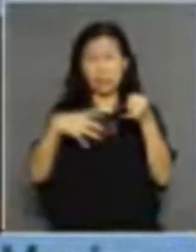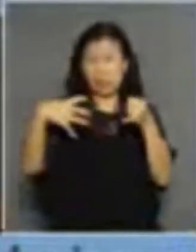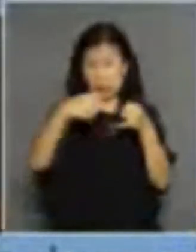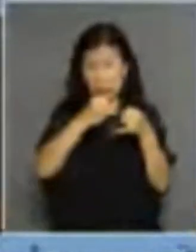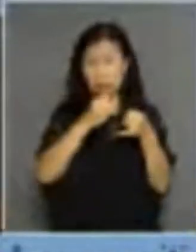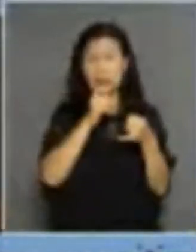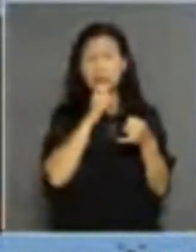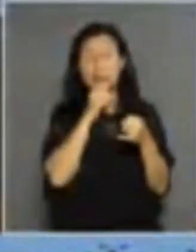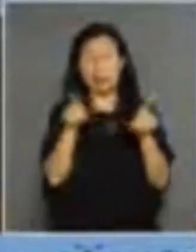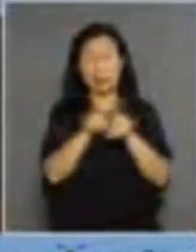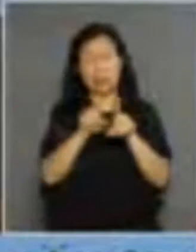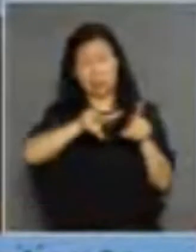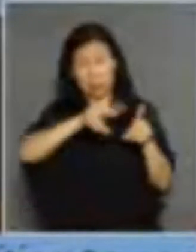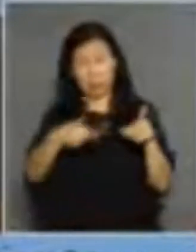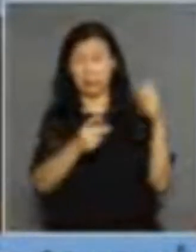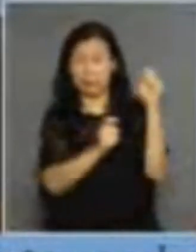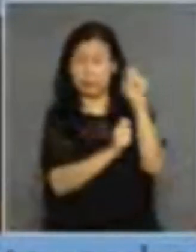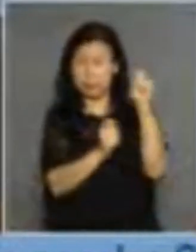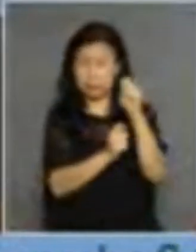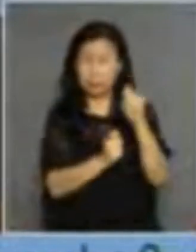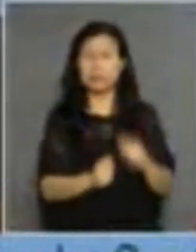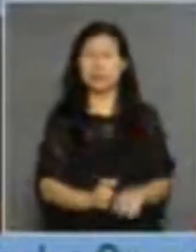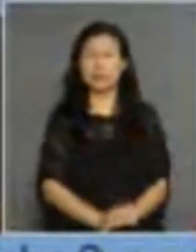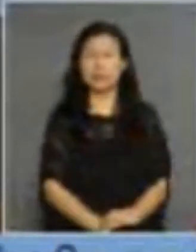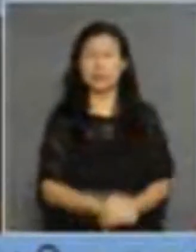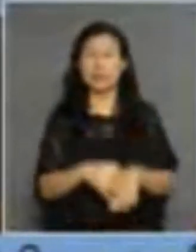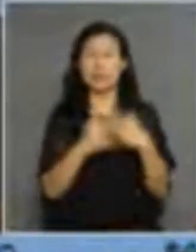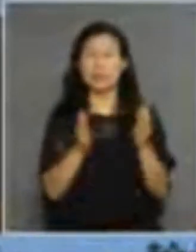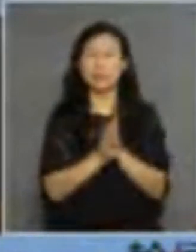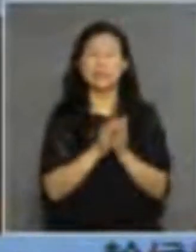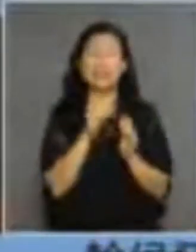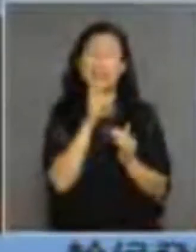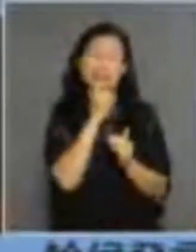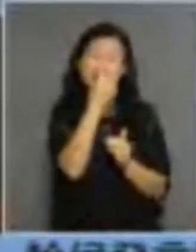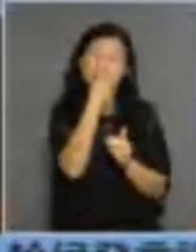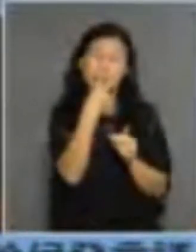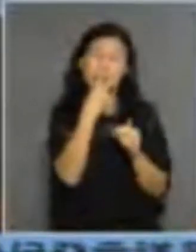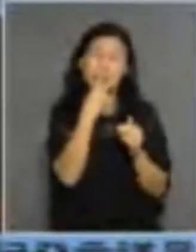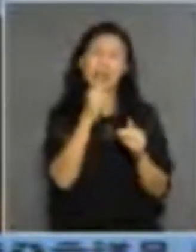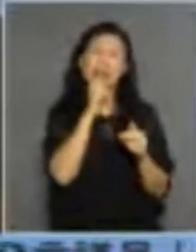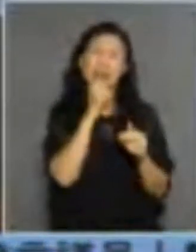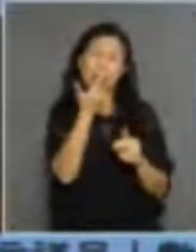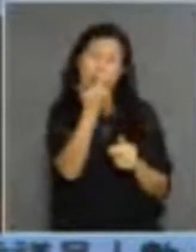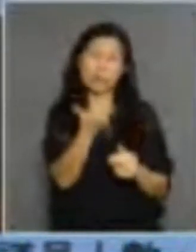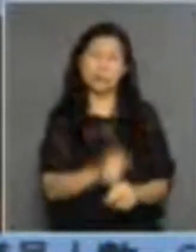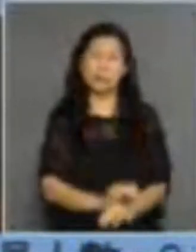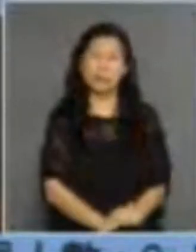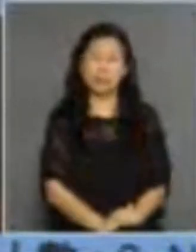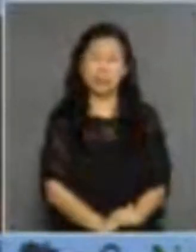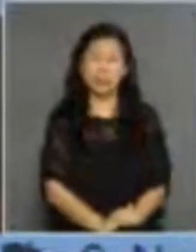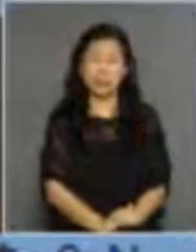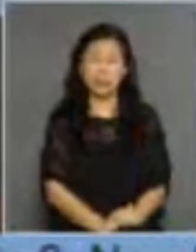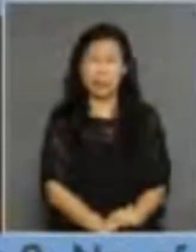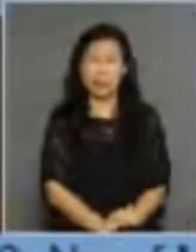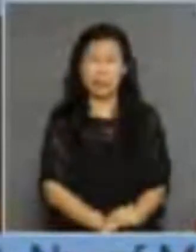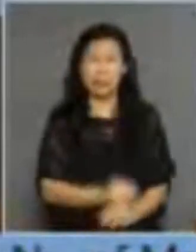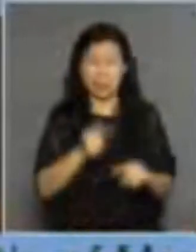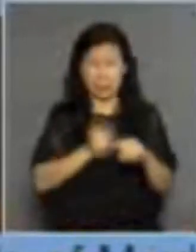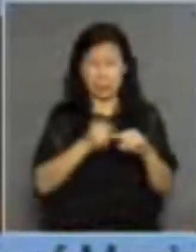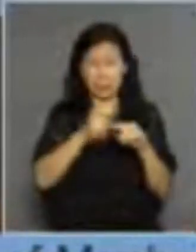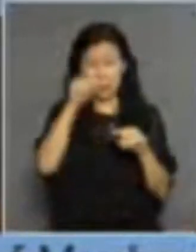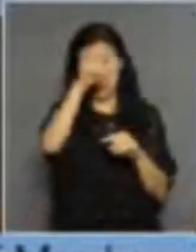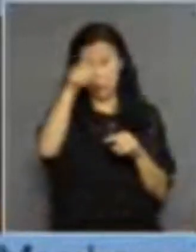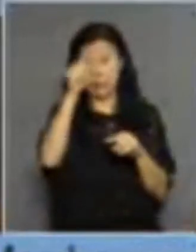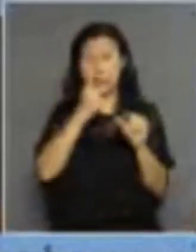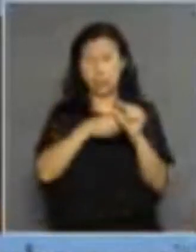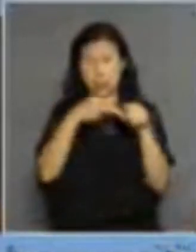福利嘅時候，梗係隻鑊大大鑊啦，係咪啊？呢個先係個問題嘅中心啊